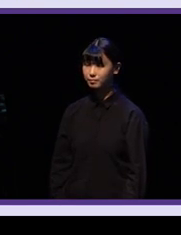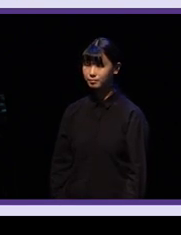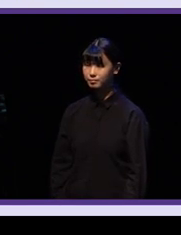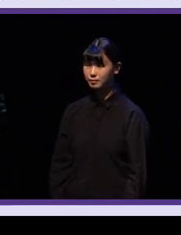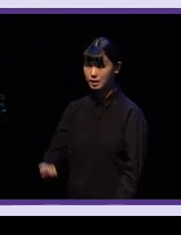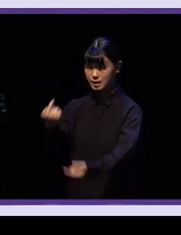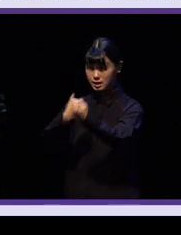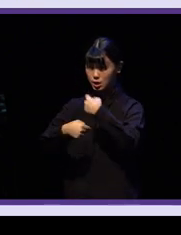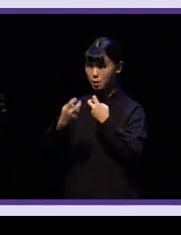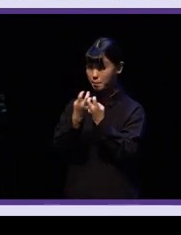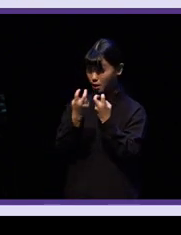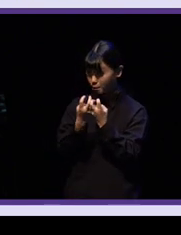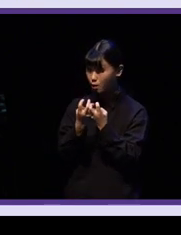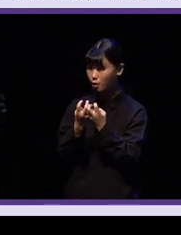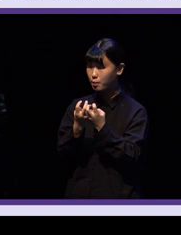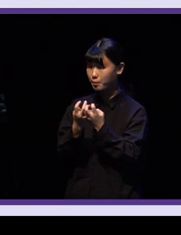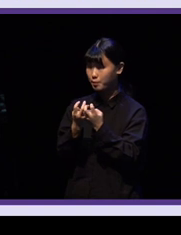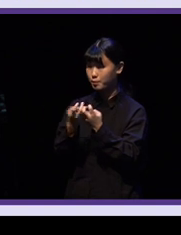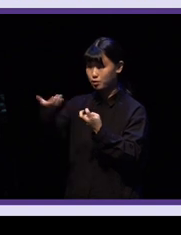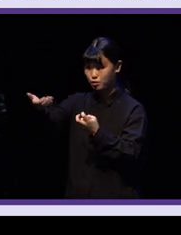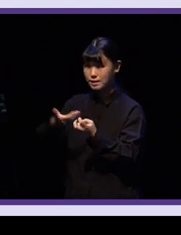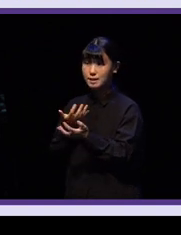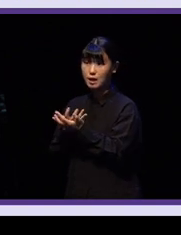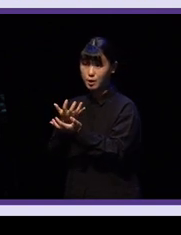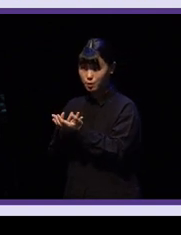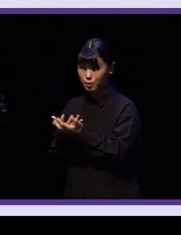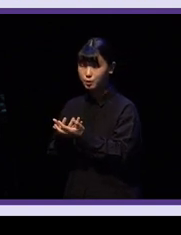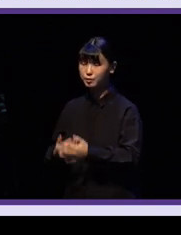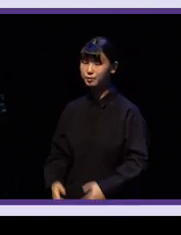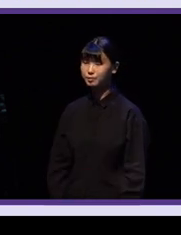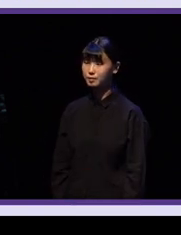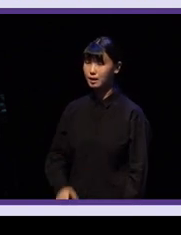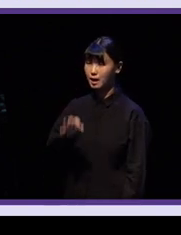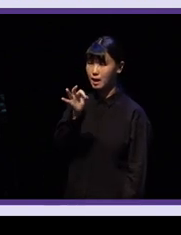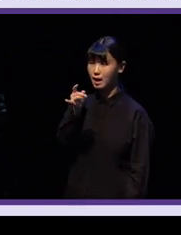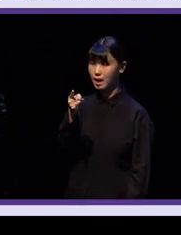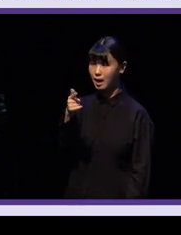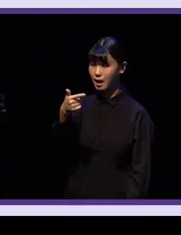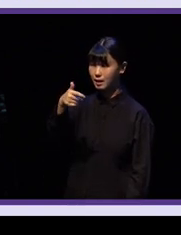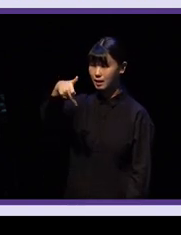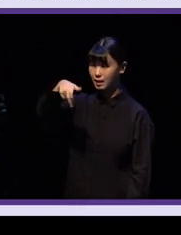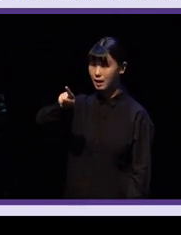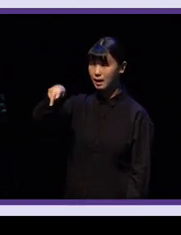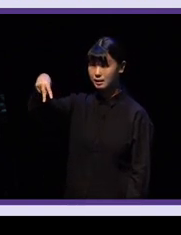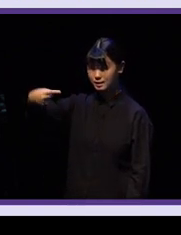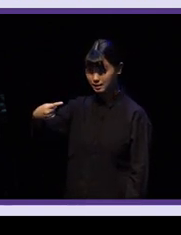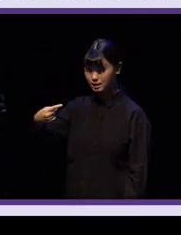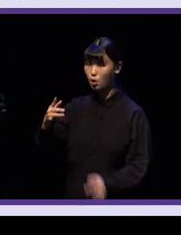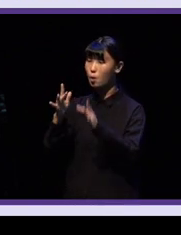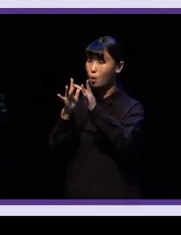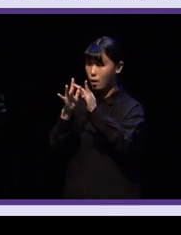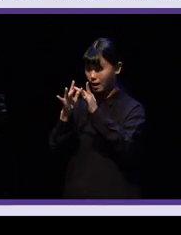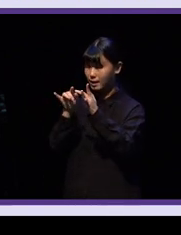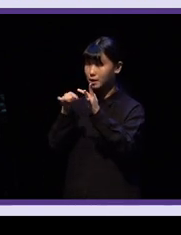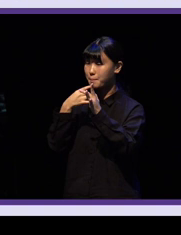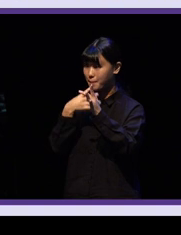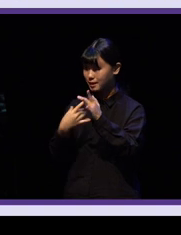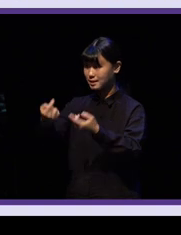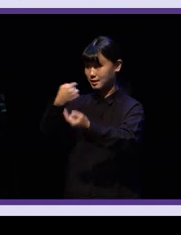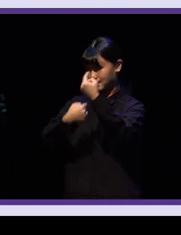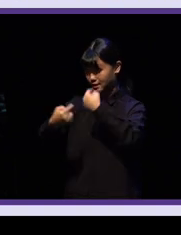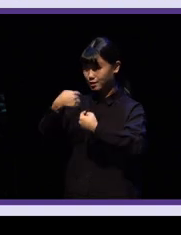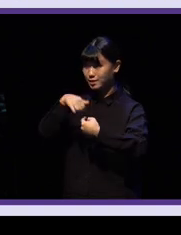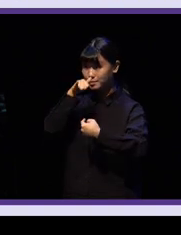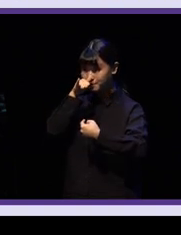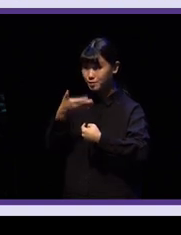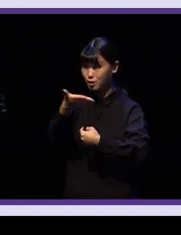신청 방법 및 지출 자료입니다 국가문화예술지원시스템 엔카스라고 하는 시스템들을 통해서만 온라인 접수를 통해서만 저희 지원신청